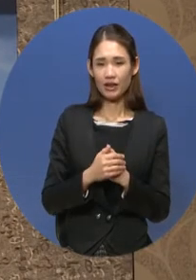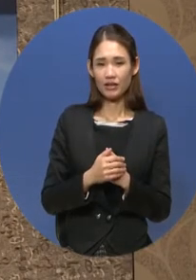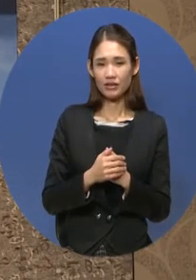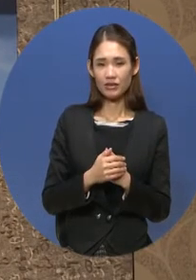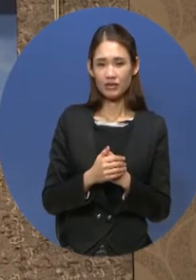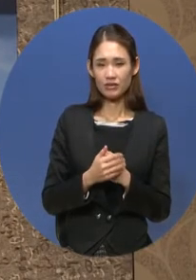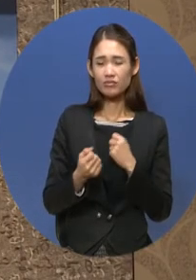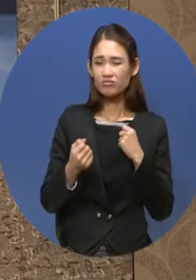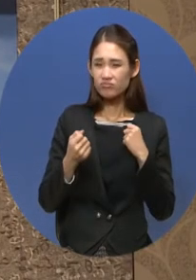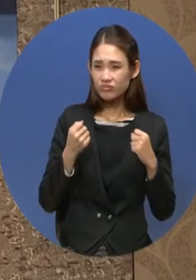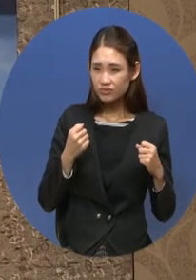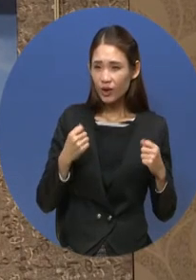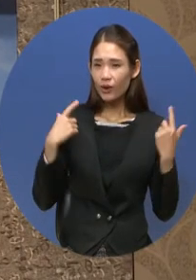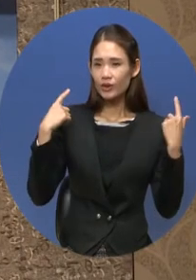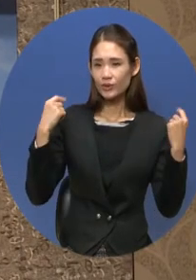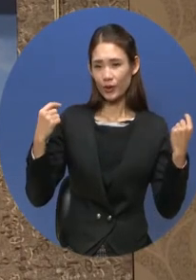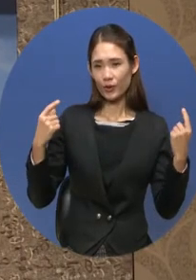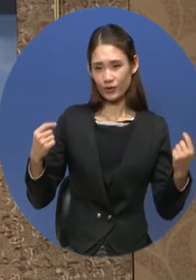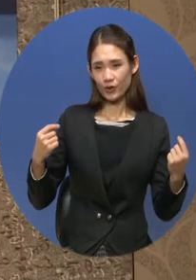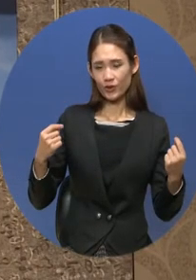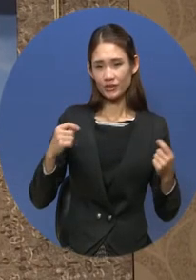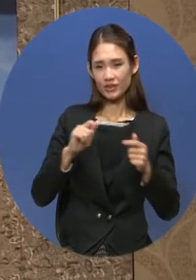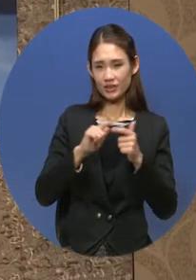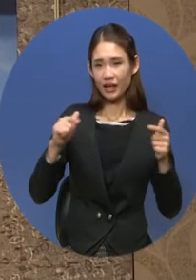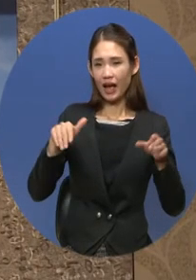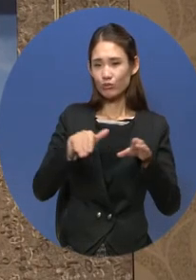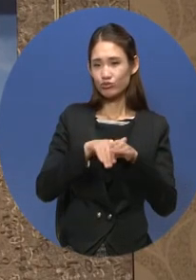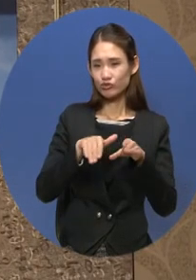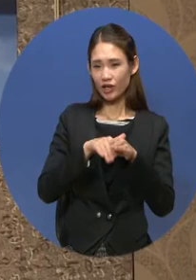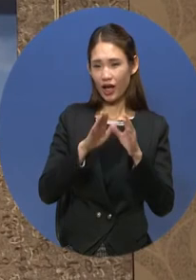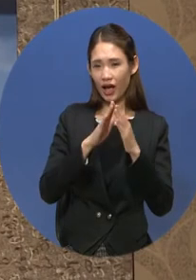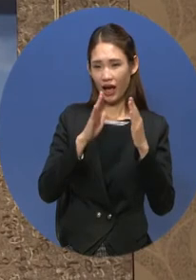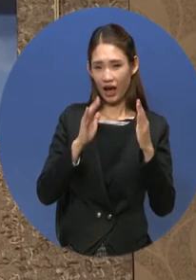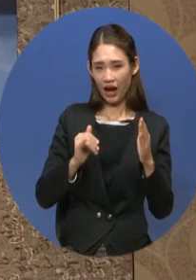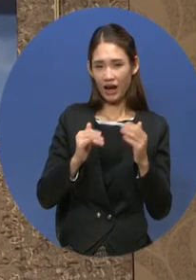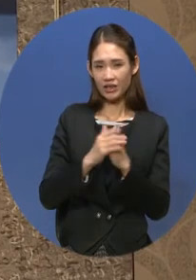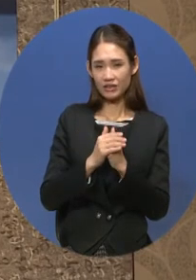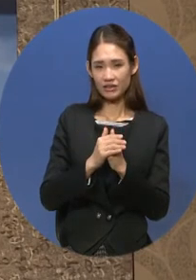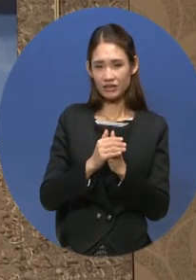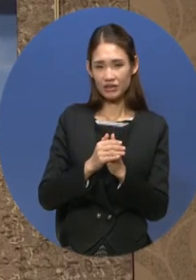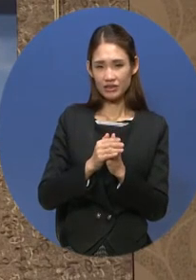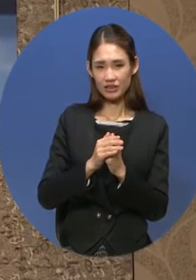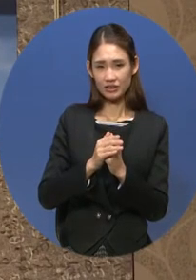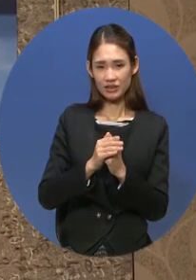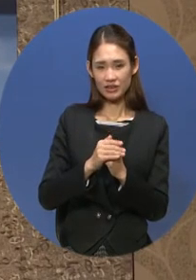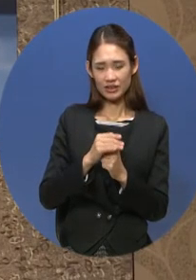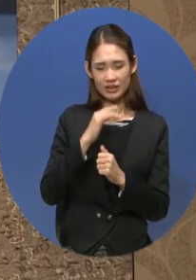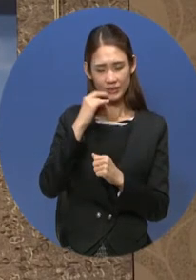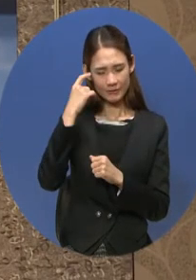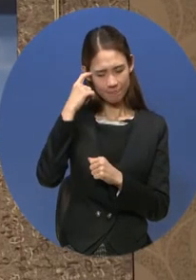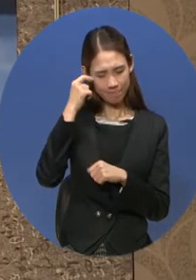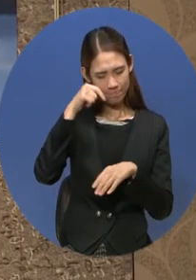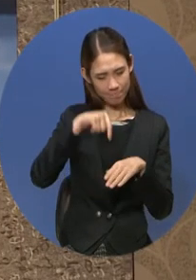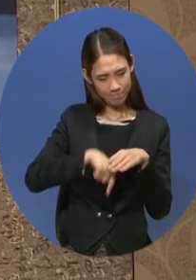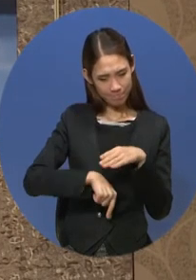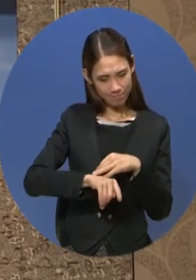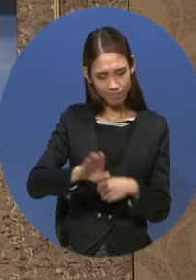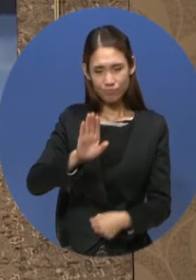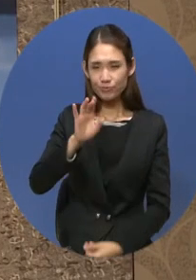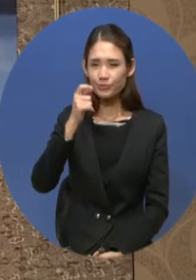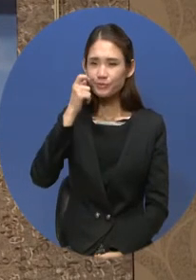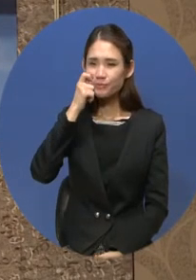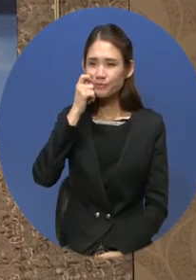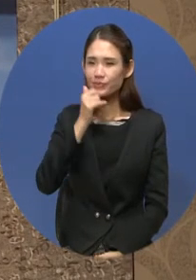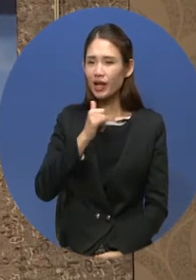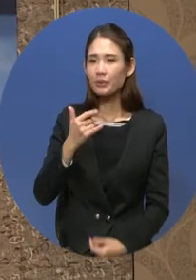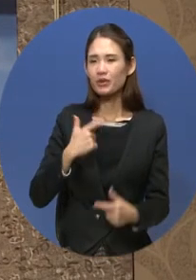그럼에도 불구하고 아직도 다문화 가족을 정말 깊이 인식하지 못하고 있는 분들이 더 많다고